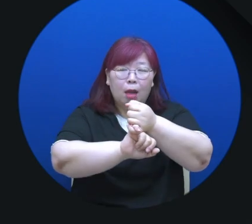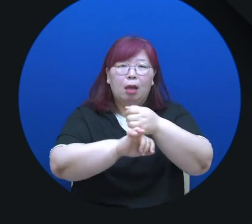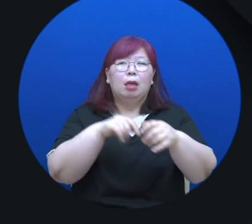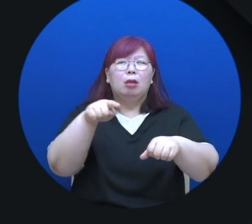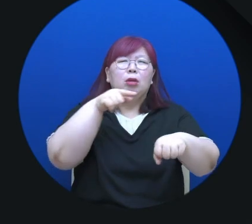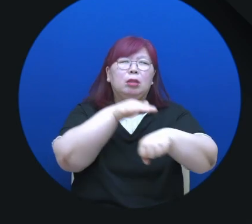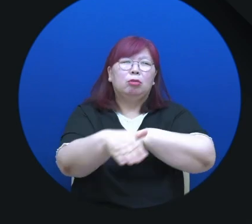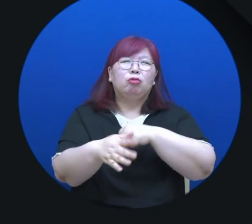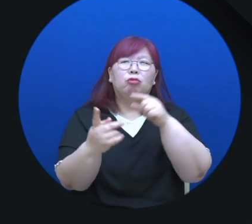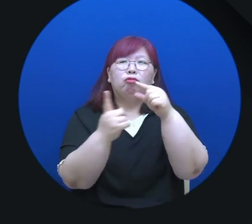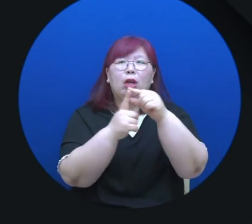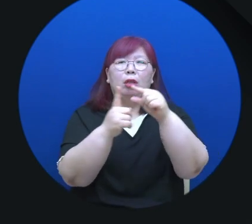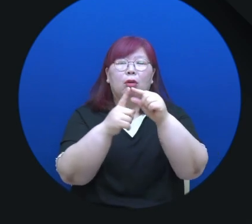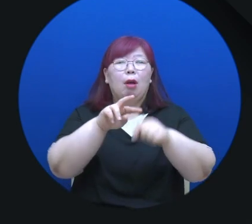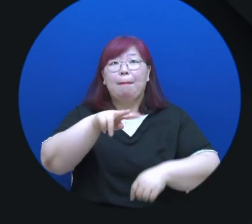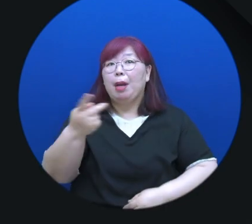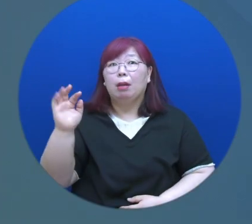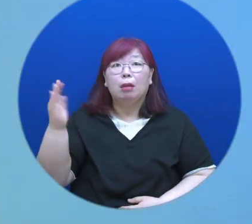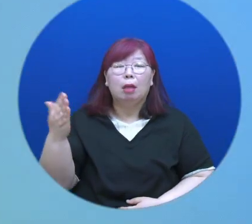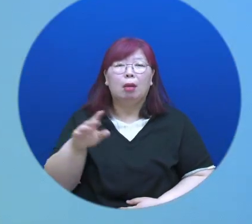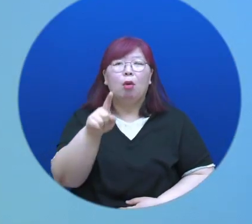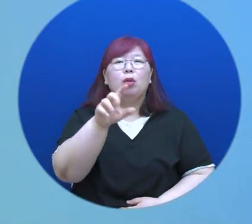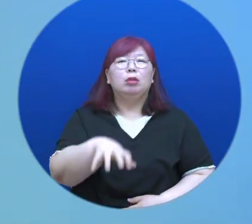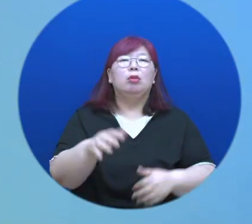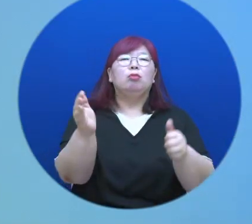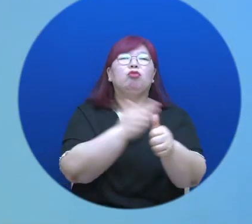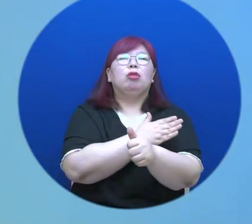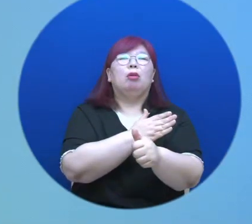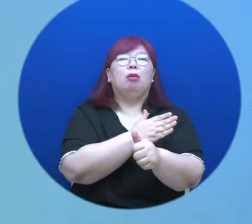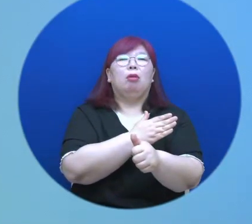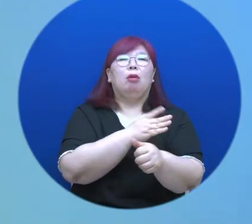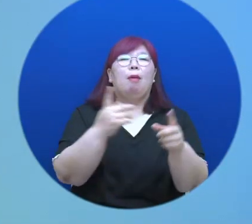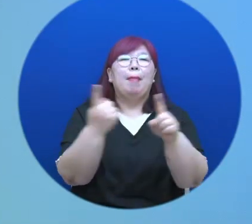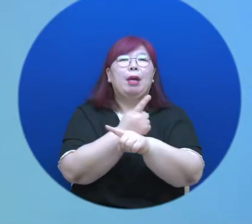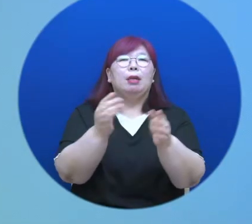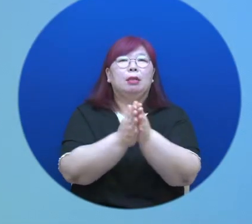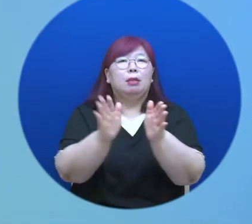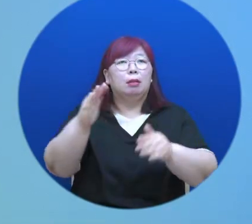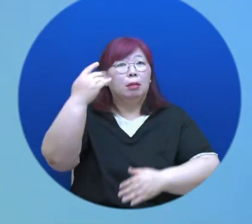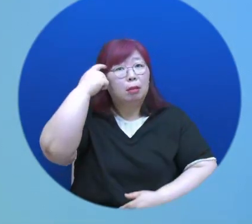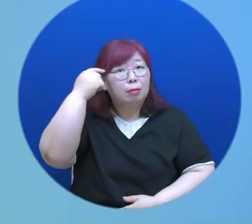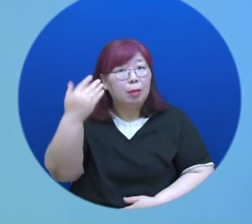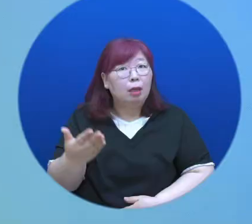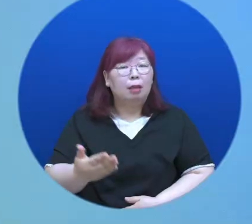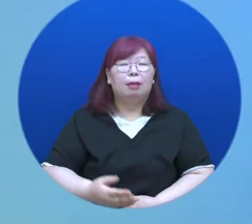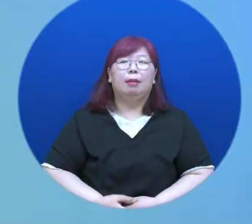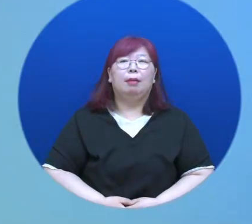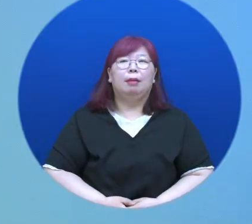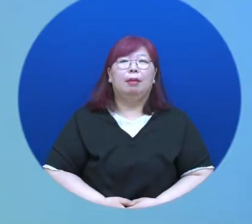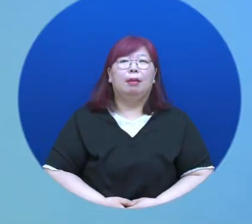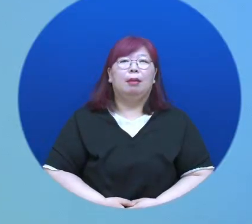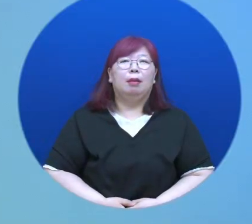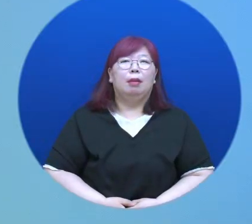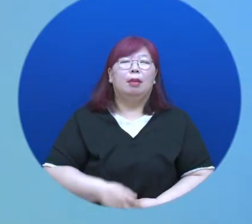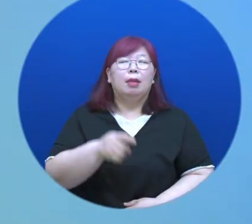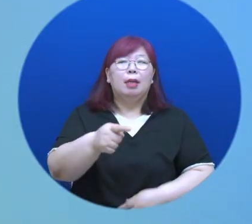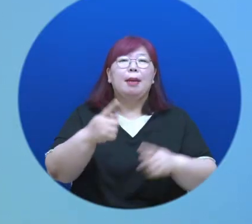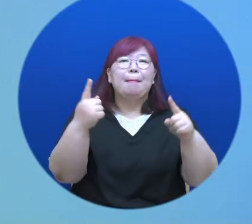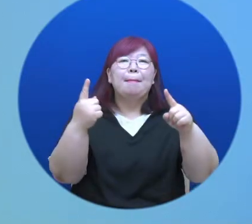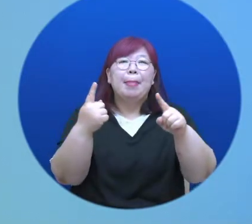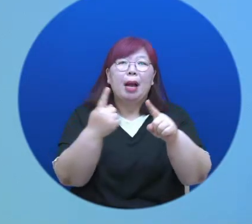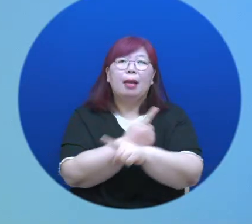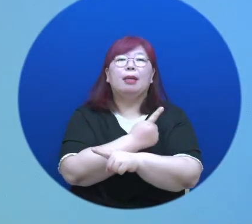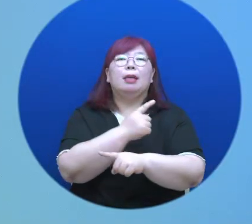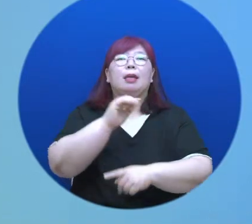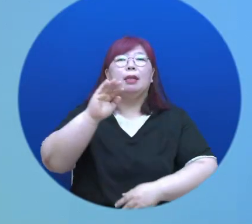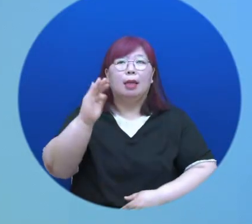일어납니다. 어디에서 반전이 시작되었을까요? 이 전환점이